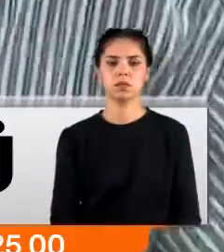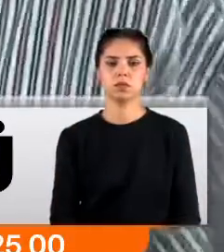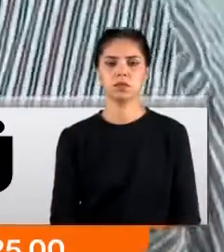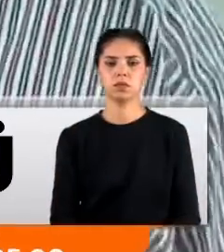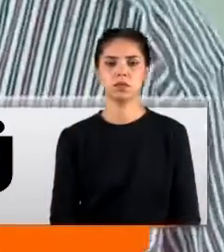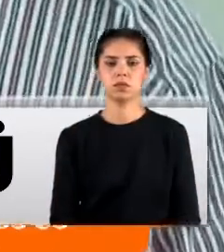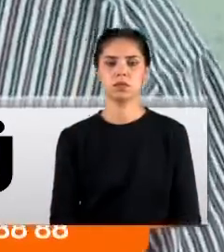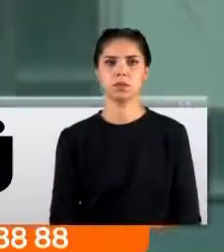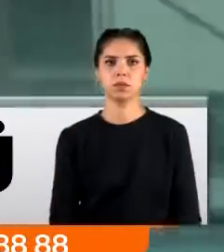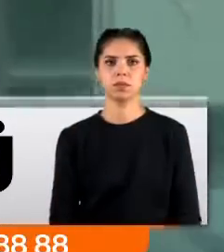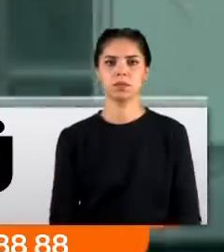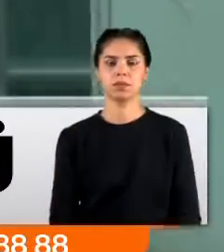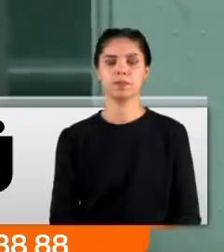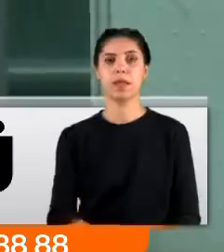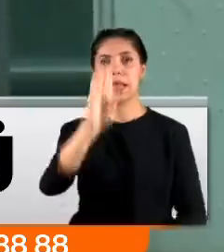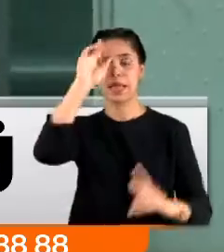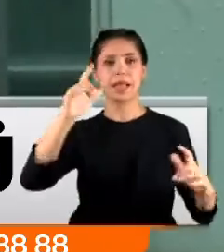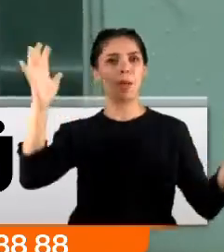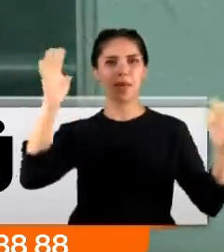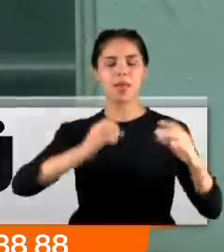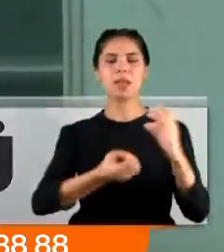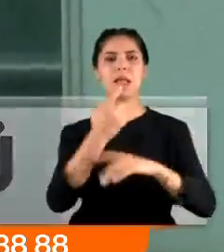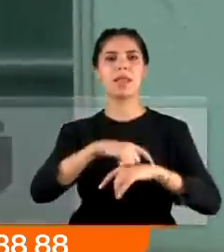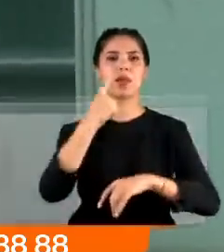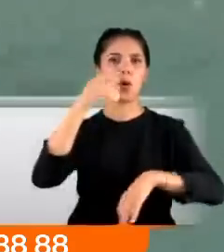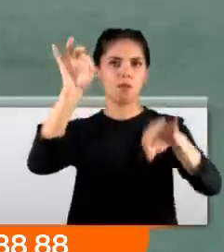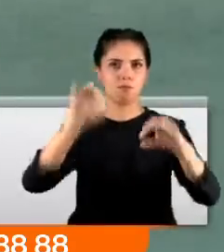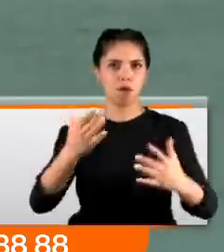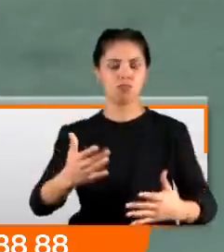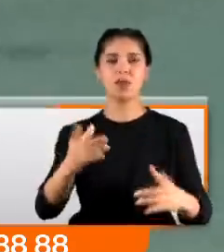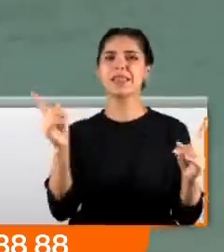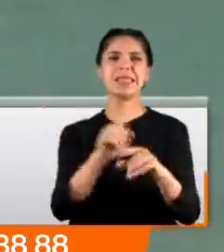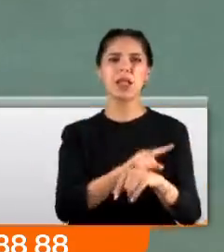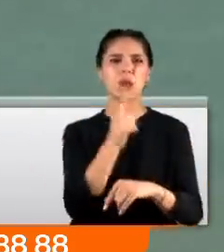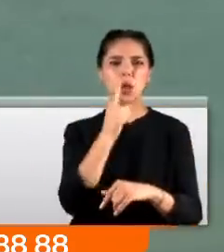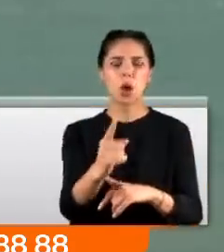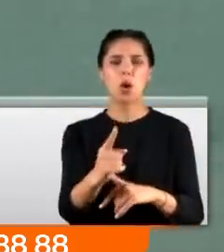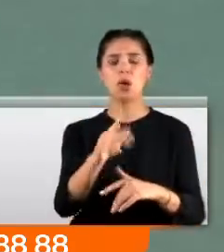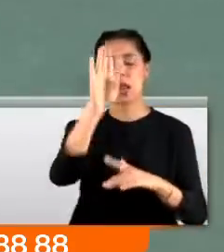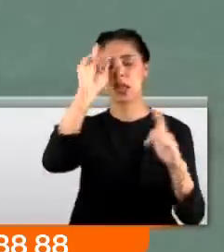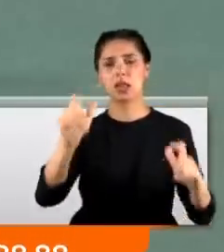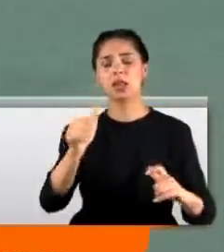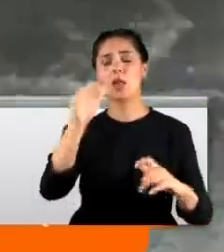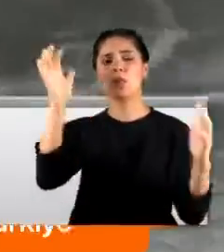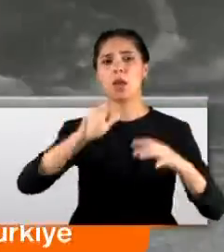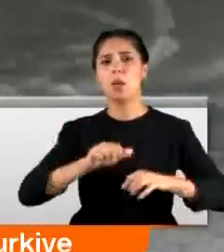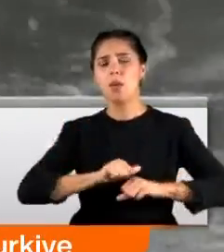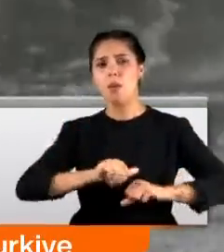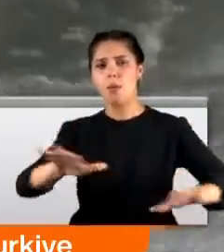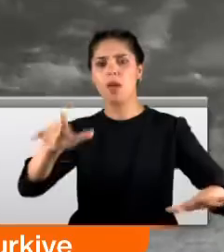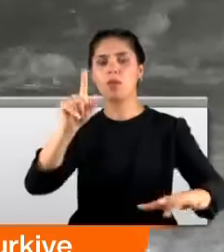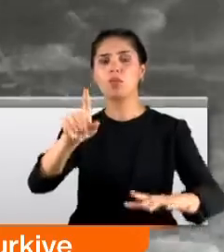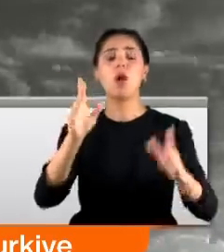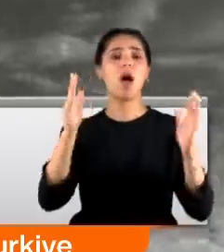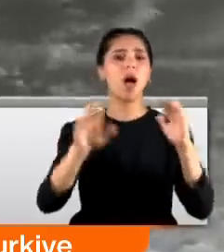eve de gidemiyoruz yani buradan. Mega kentte yağmur sabah saatlerinde başladı ve kısa sürede bütün kenti etkisi altına aldı. Mevsim